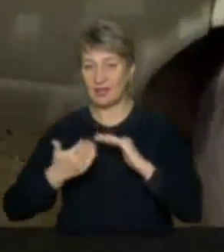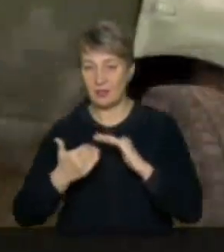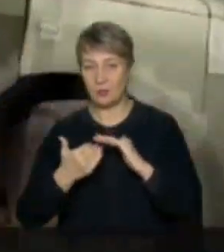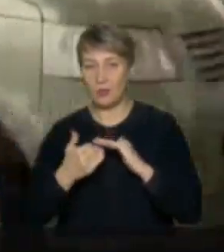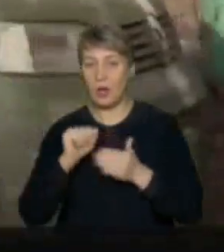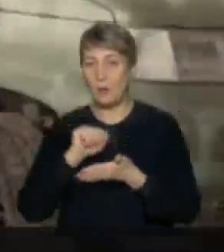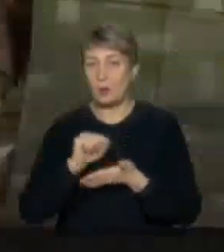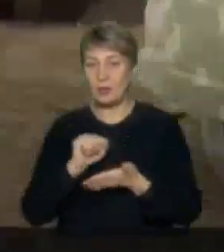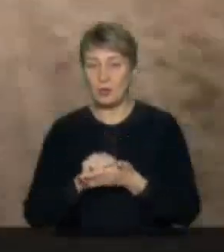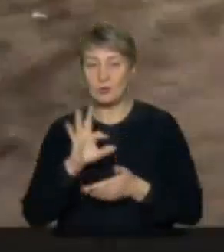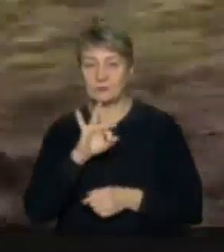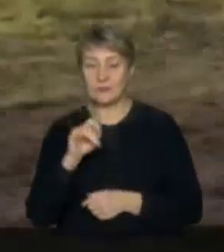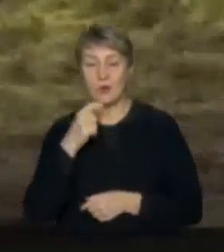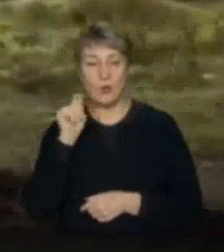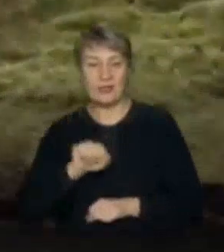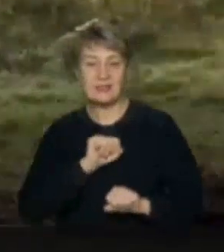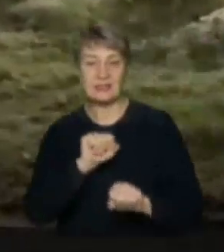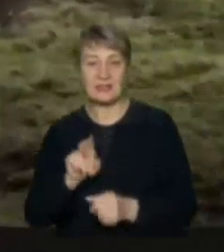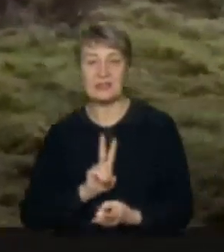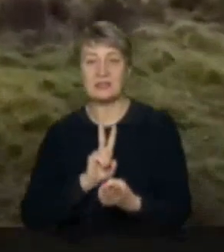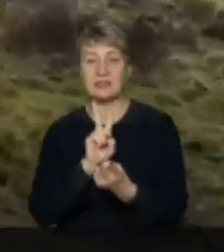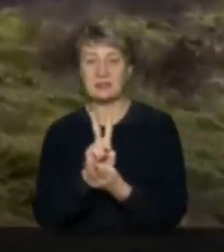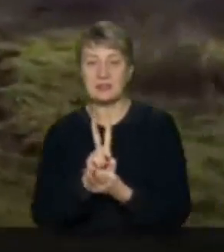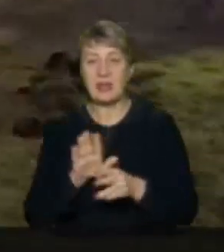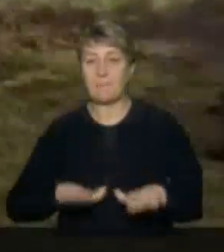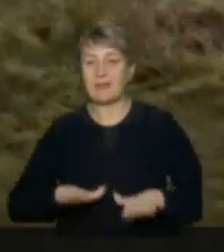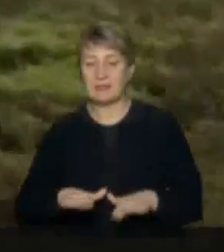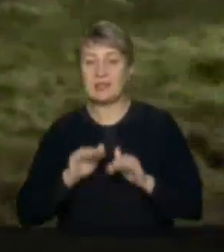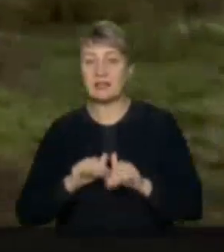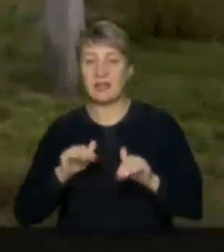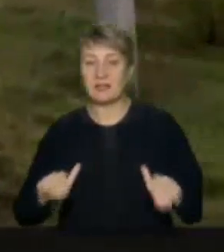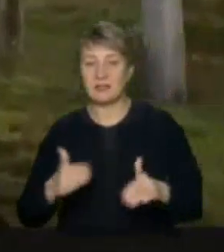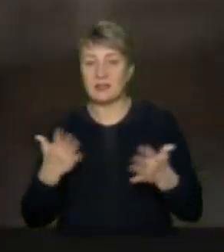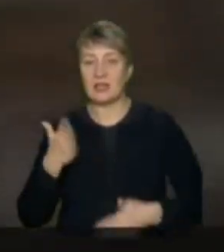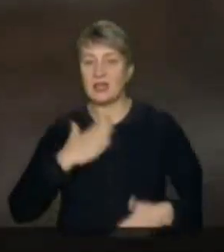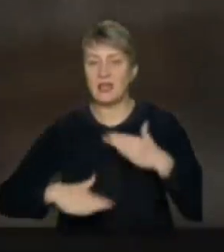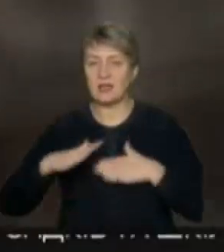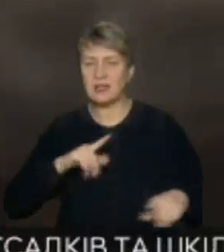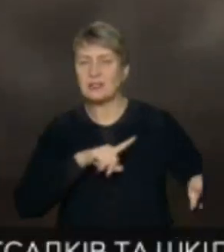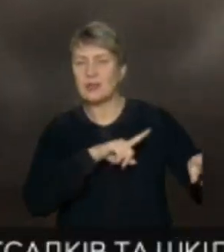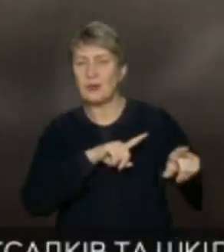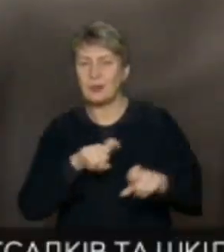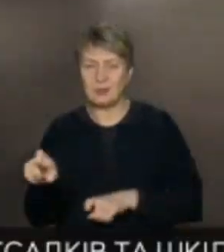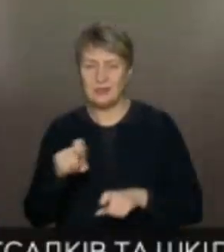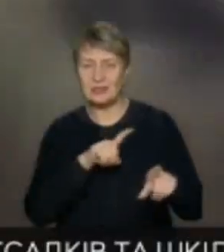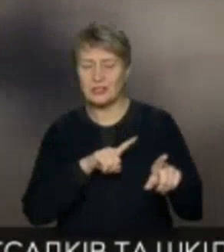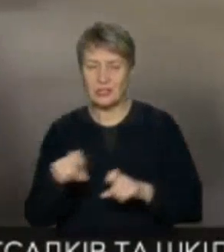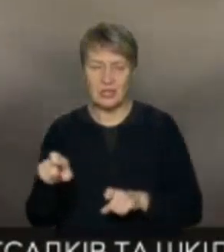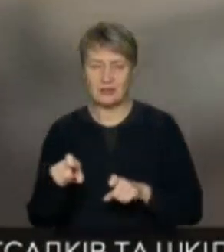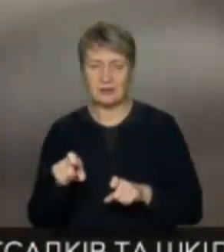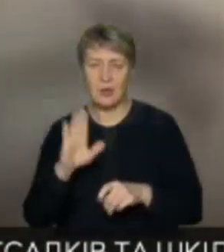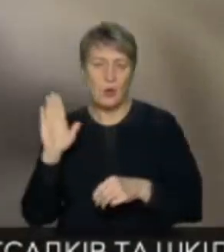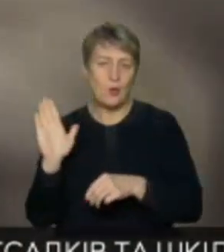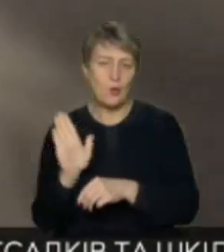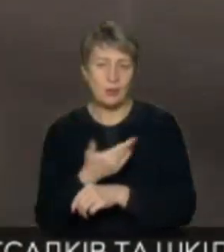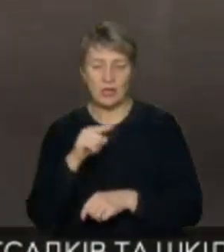телеграм-каналі. Українських захисників зустрічають містяни та діти, які на радощах біжать прибирати російську символіку.